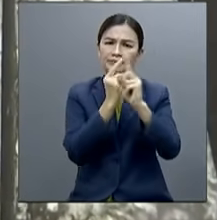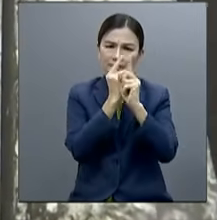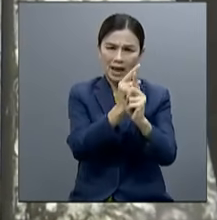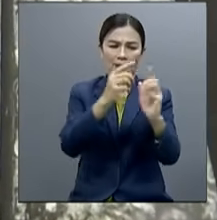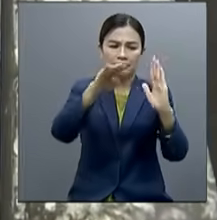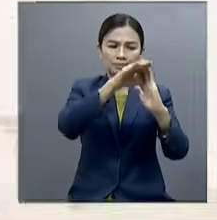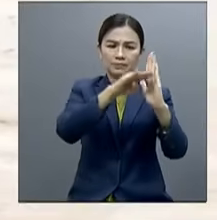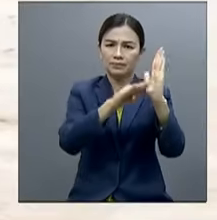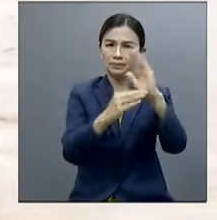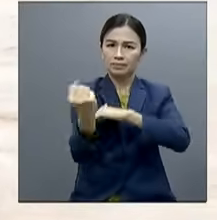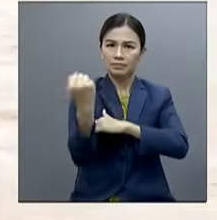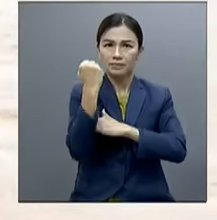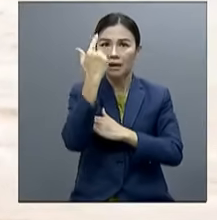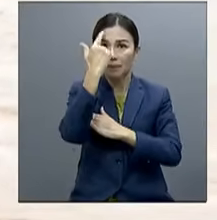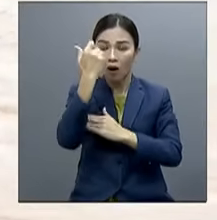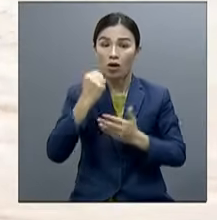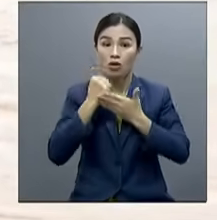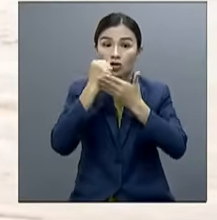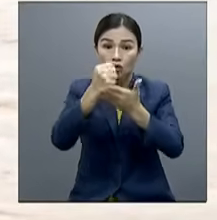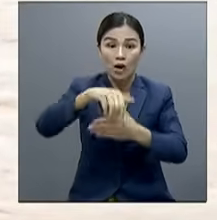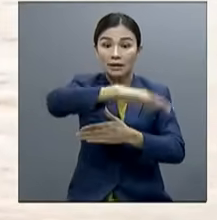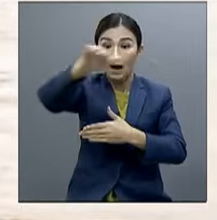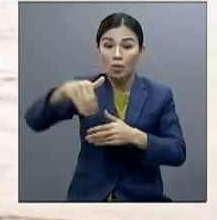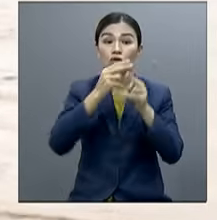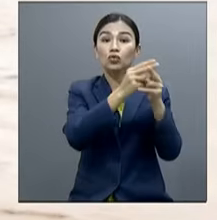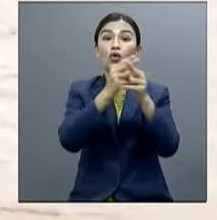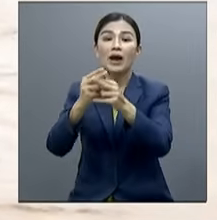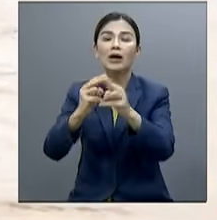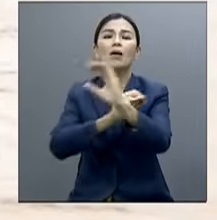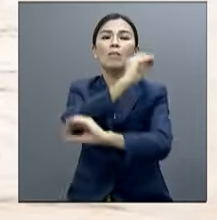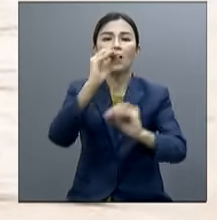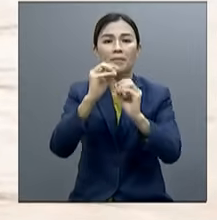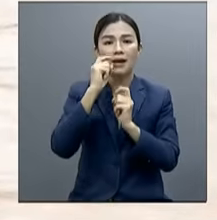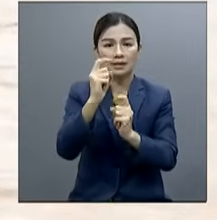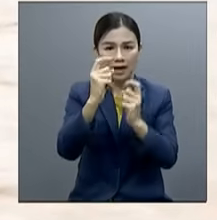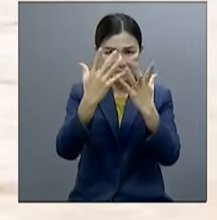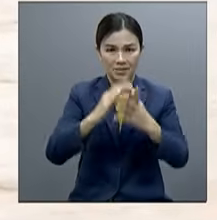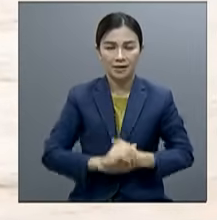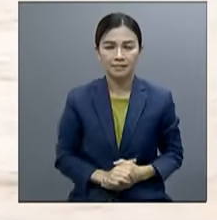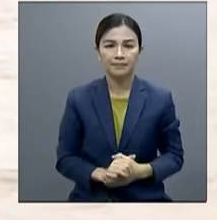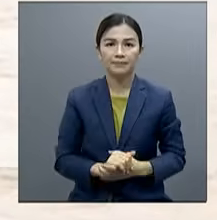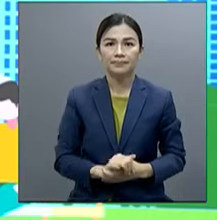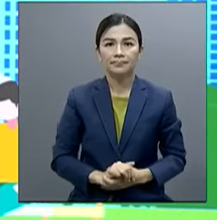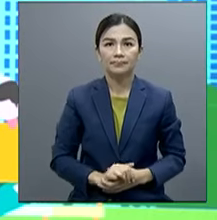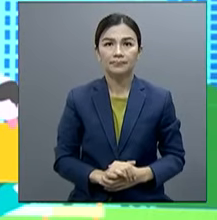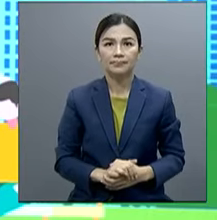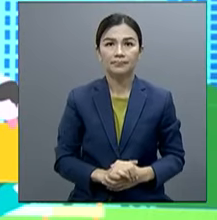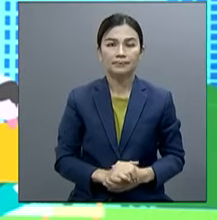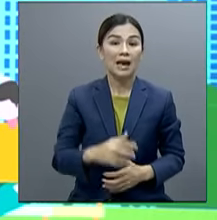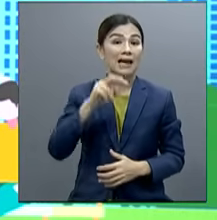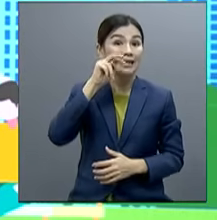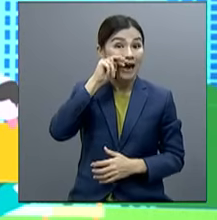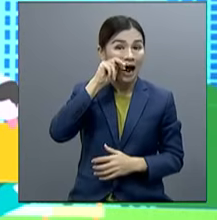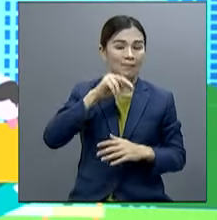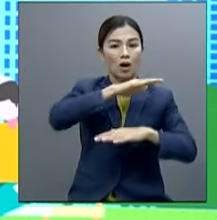ภออย่างเคร่งครัดเพื่อความปลอดภัยของพี่น้องประชาชนนั่นเองนะคะแน่นอนค่ะว่าเวลาที่น้ำมาเ